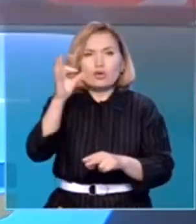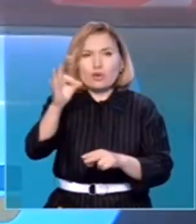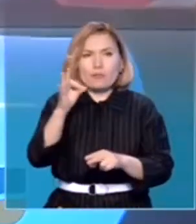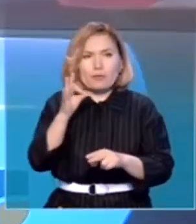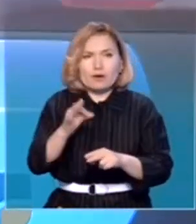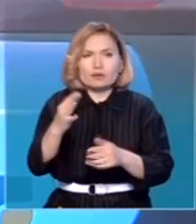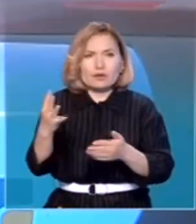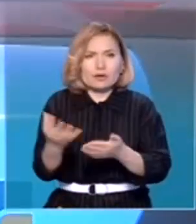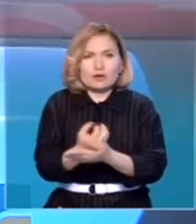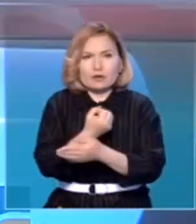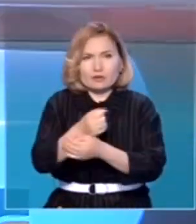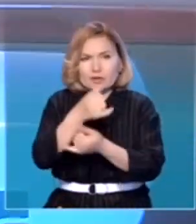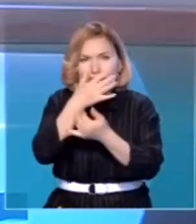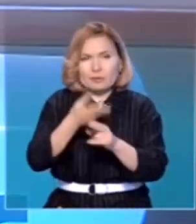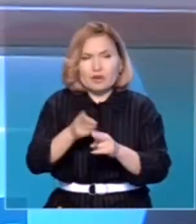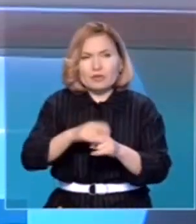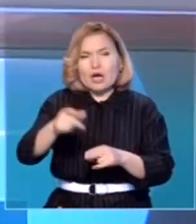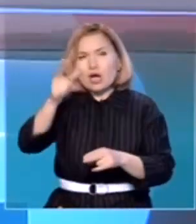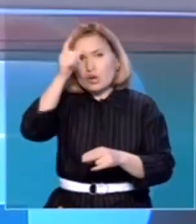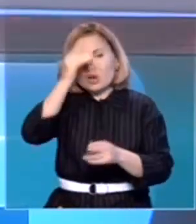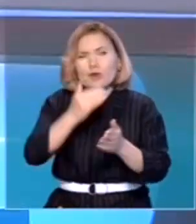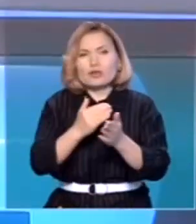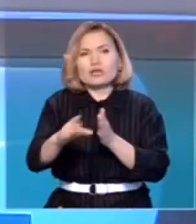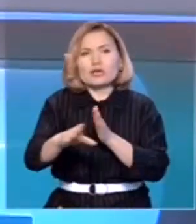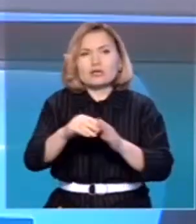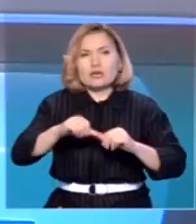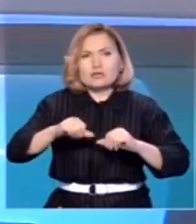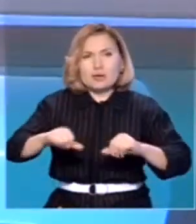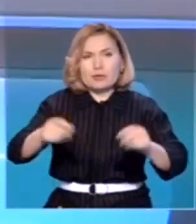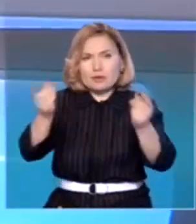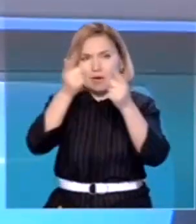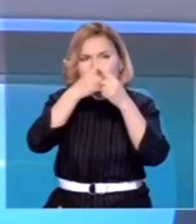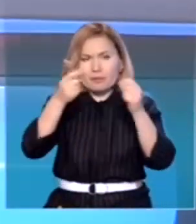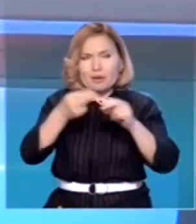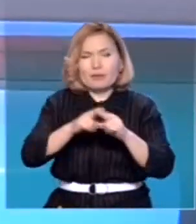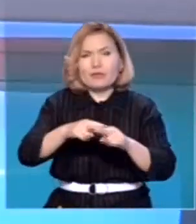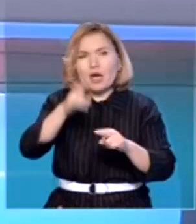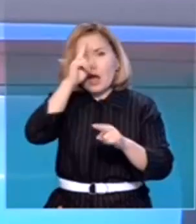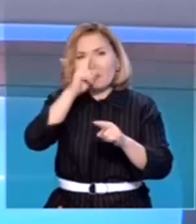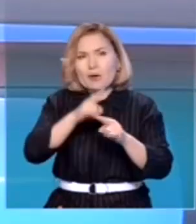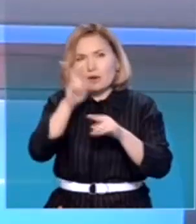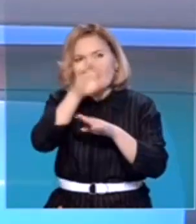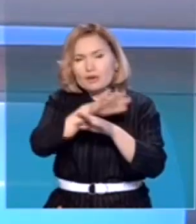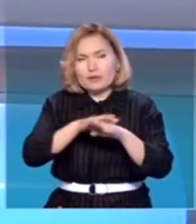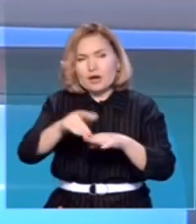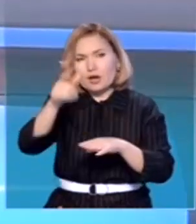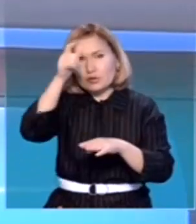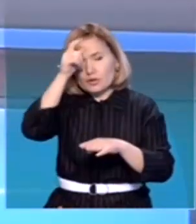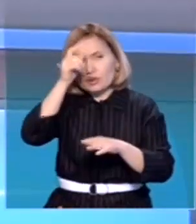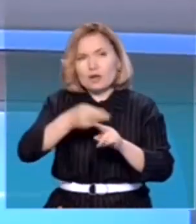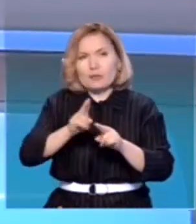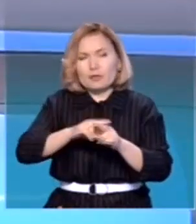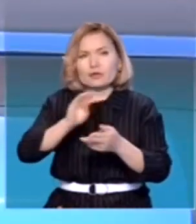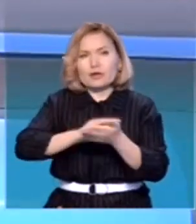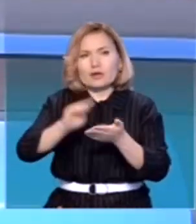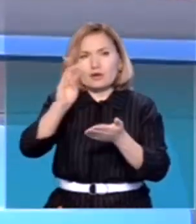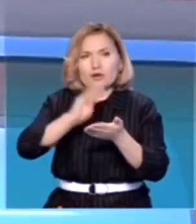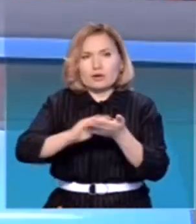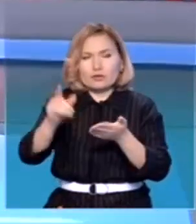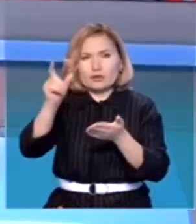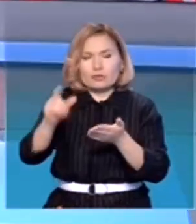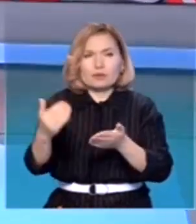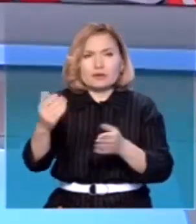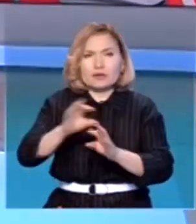межеден асалмады. Бұл туралы Түркияның жоғарғы сайлау комитеті хабарлады. Бауырлас елдегі саяси науқан туралы Түркиядағы тілшіміз